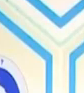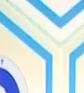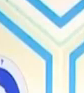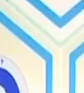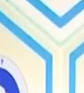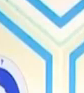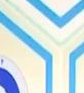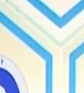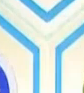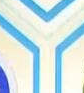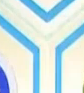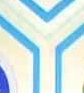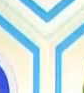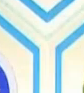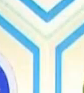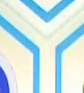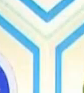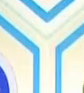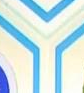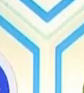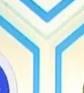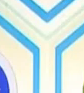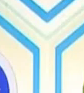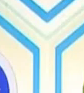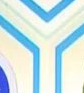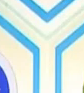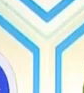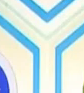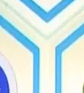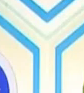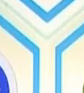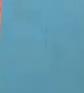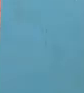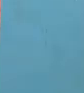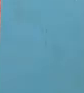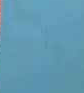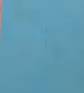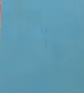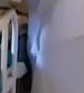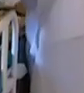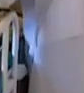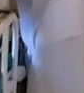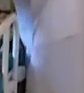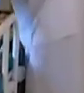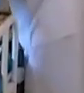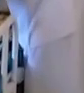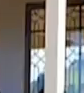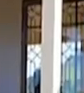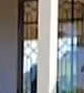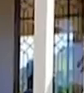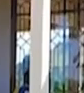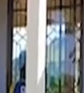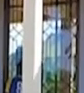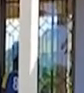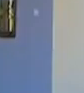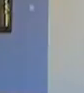Serikali ya awamu ya tano, moja ya ahadi tulisema kusogeza huduma za afya kwa wananchi. Katika kipindi cha miaka 4